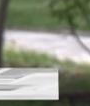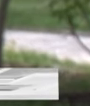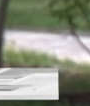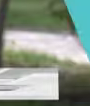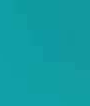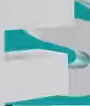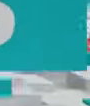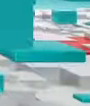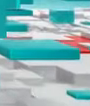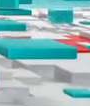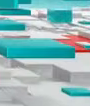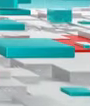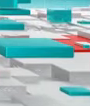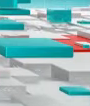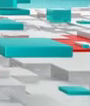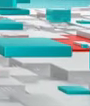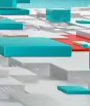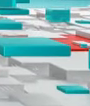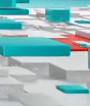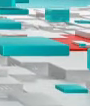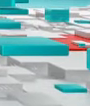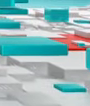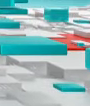сұрап білдім.